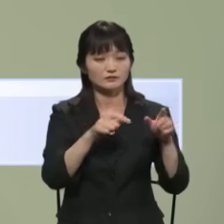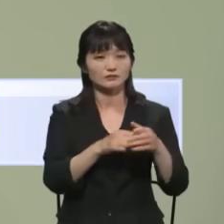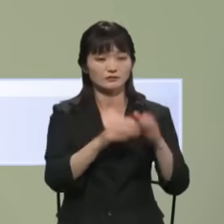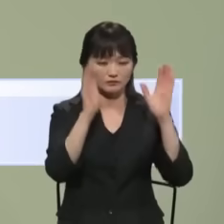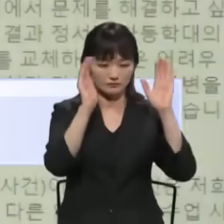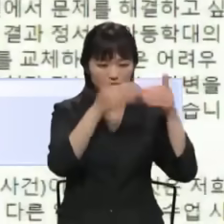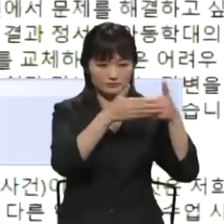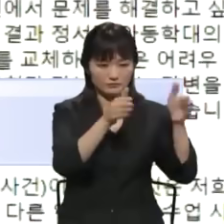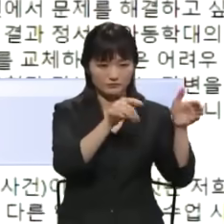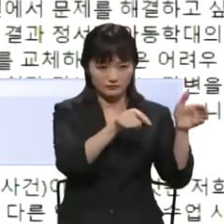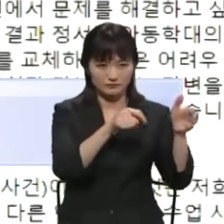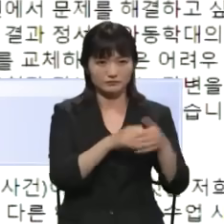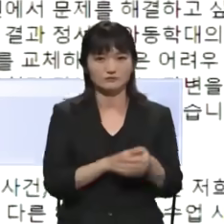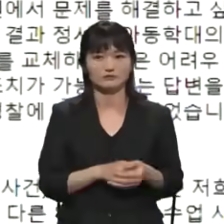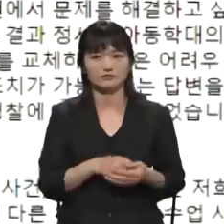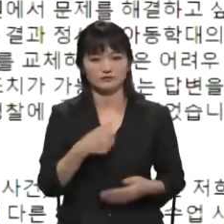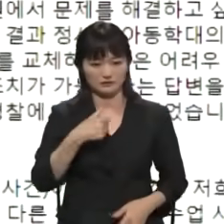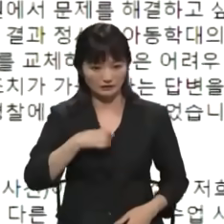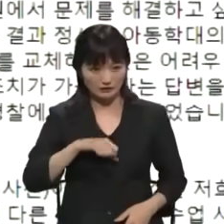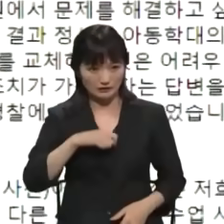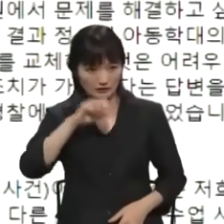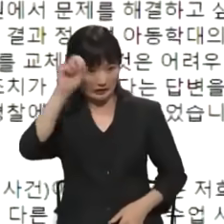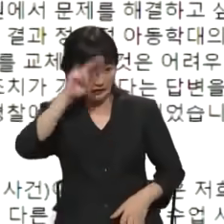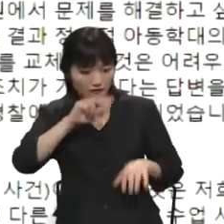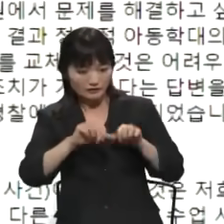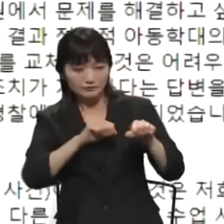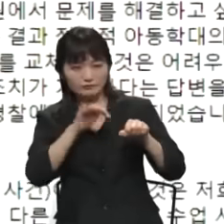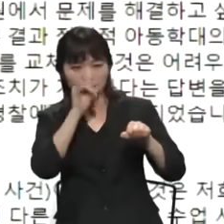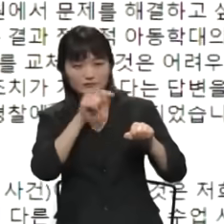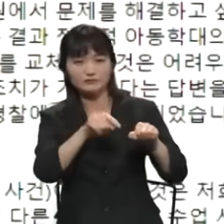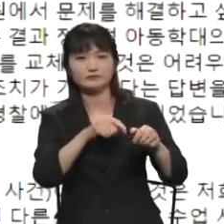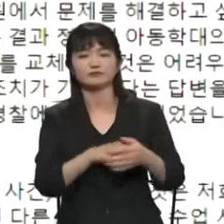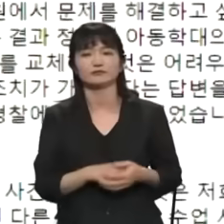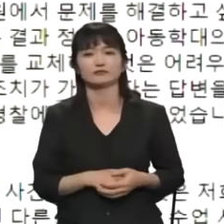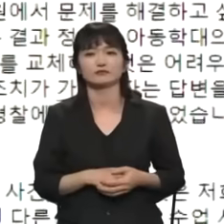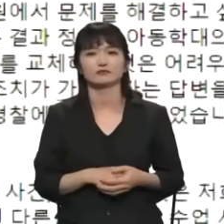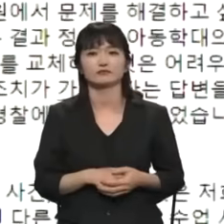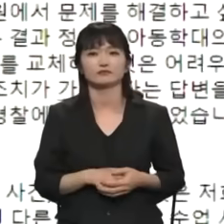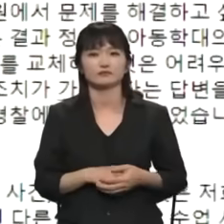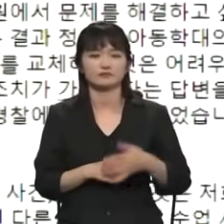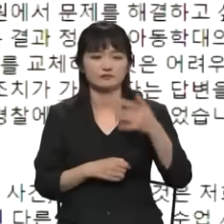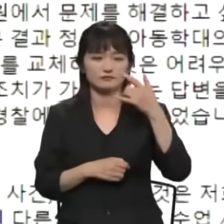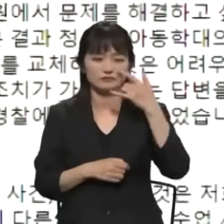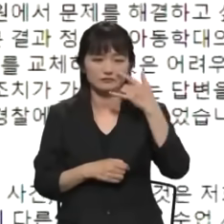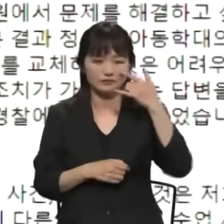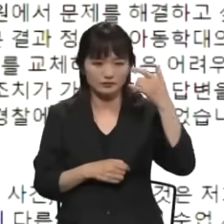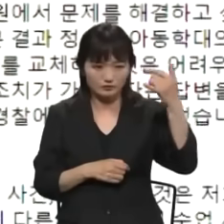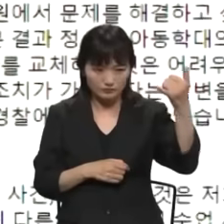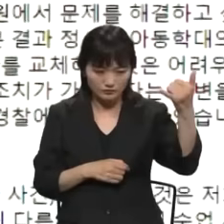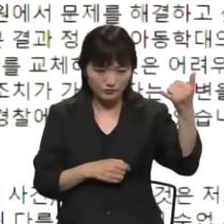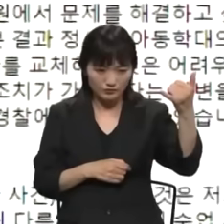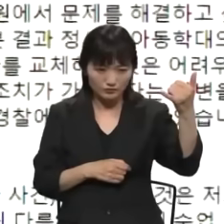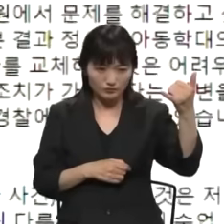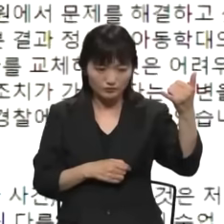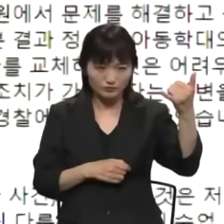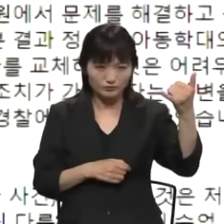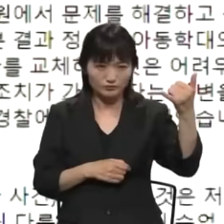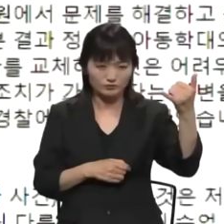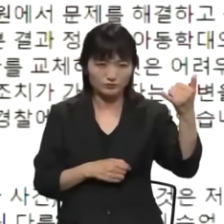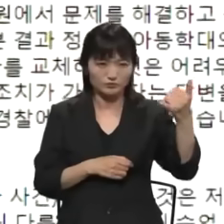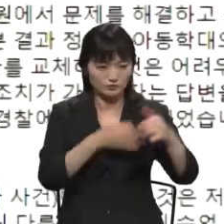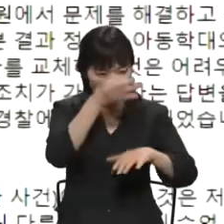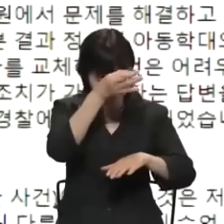어떤 아이의 어떤 돌발행동이 있었고 그 부분에 대해서는 충분히 그 아이 학부모와도 원만한 합의를 했고 사과도 해서